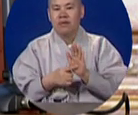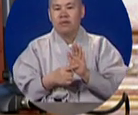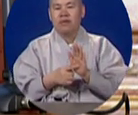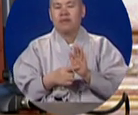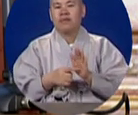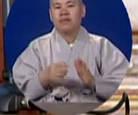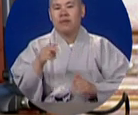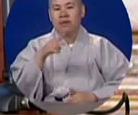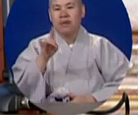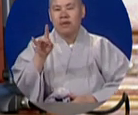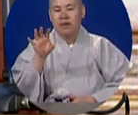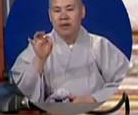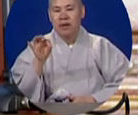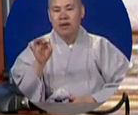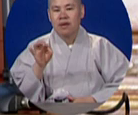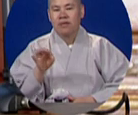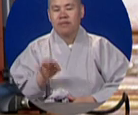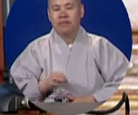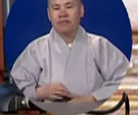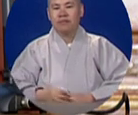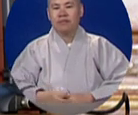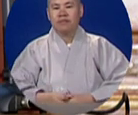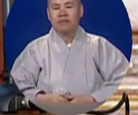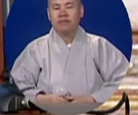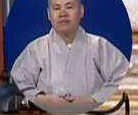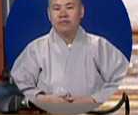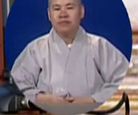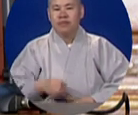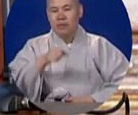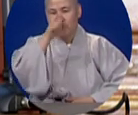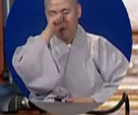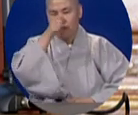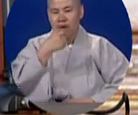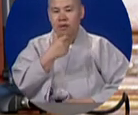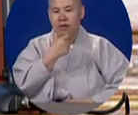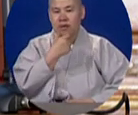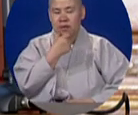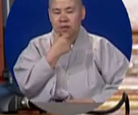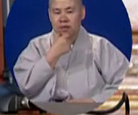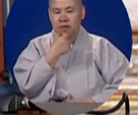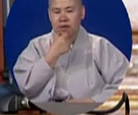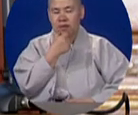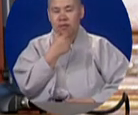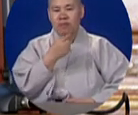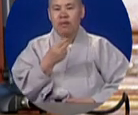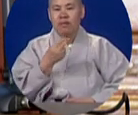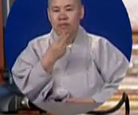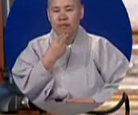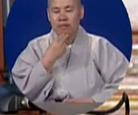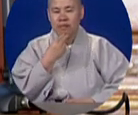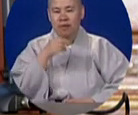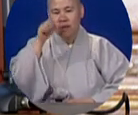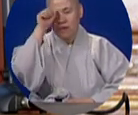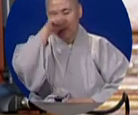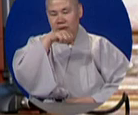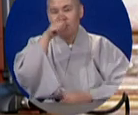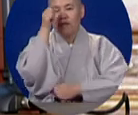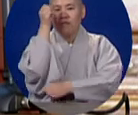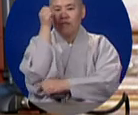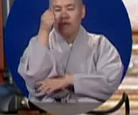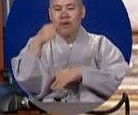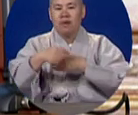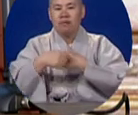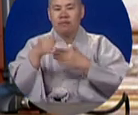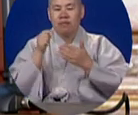개념이 그러니까 좋아하고 싫어하는 것 없이 그냥 본래 마음을